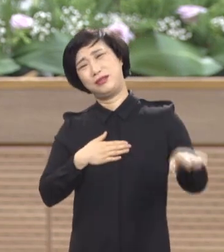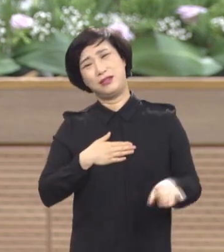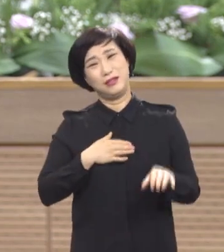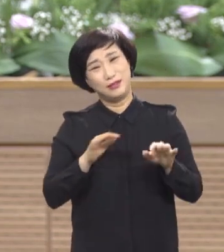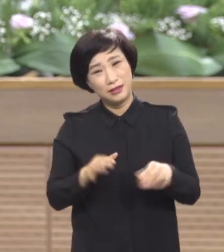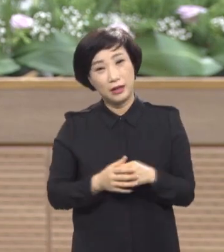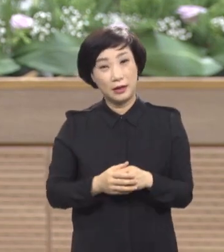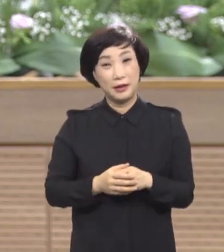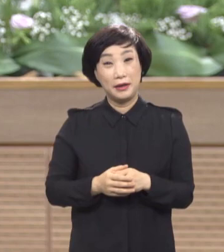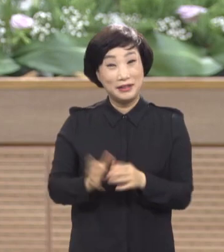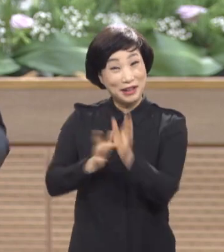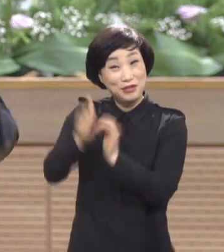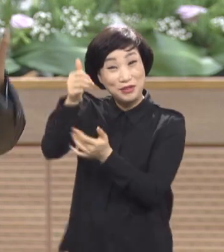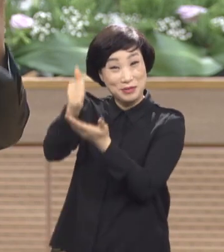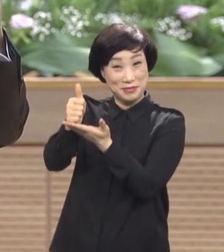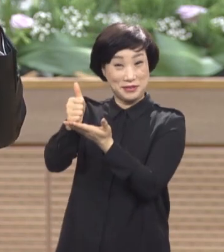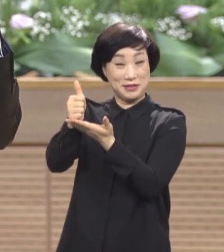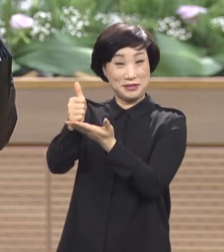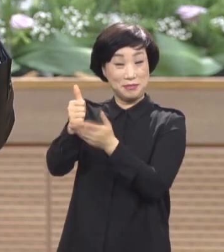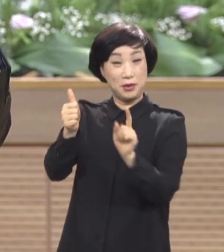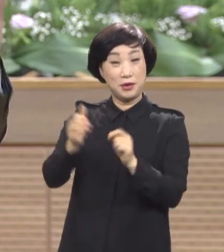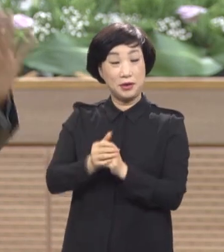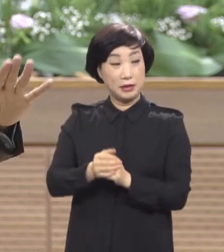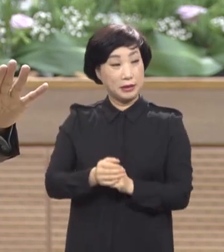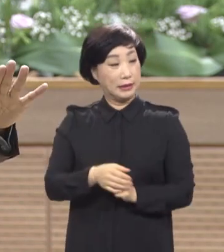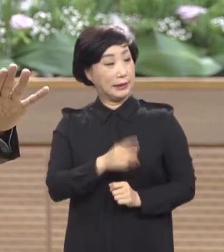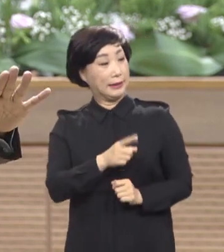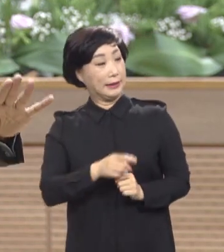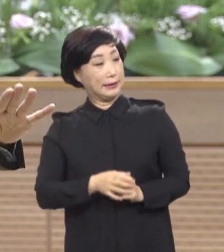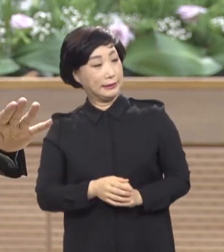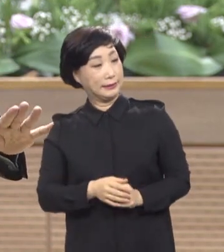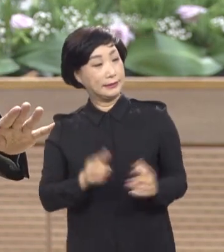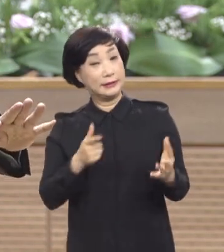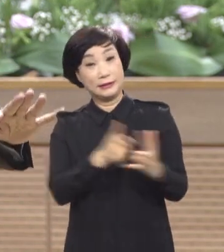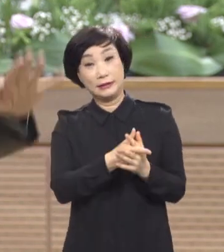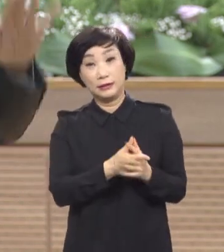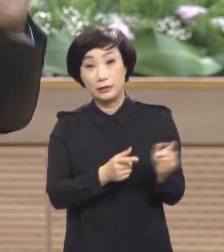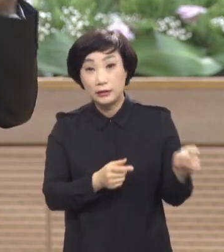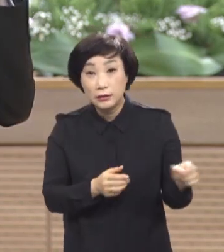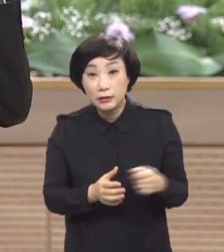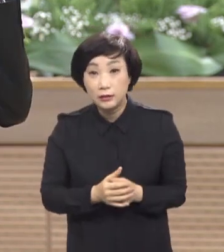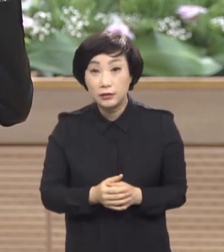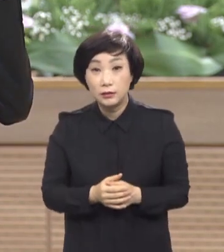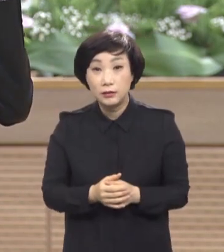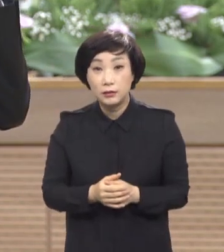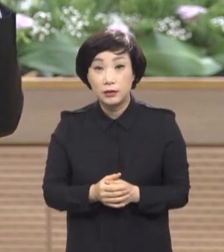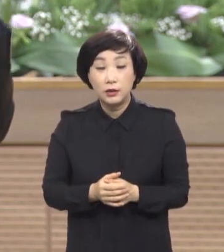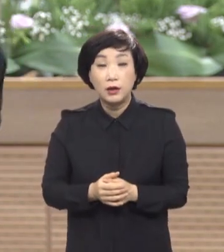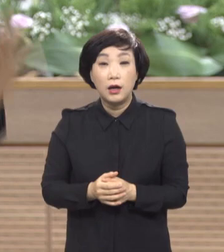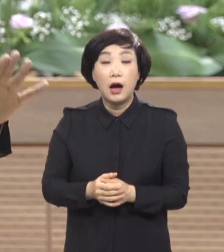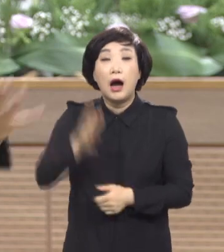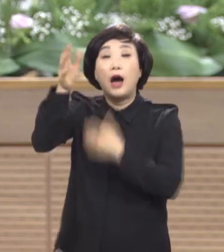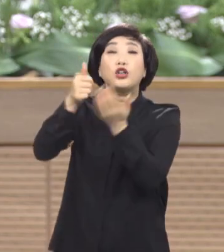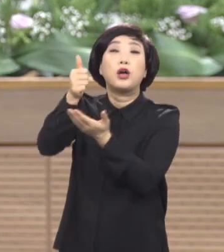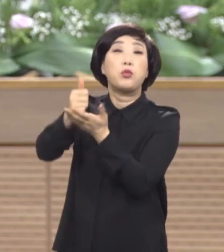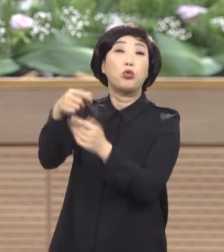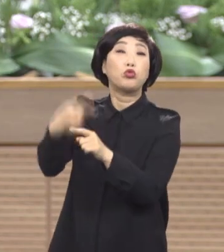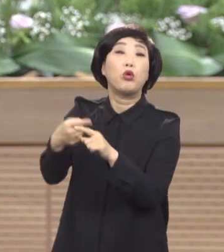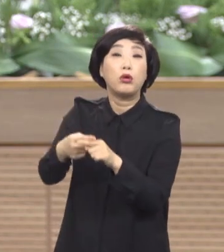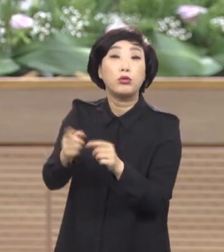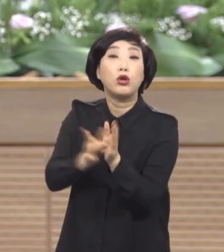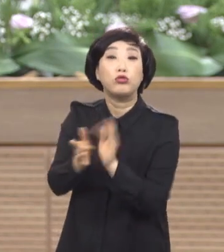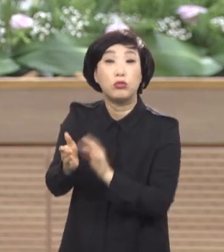주님은 이미 가치를 알아 그분은 하나님이시오